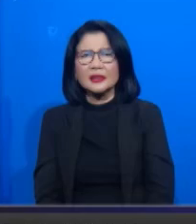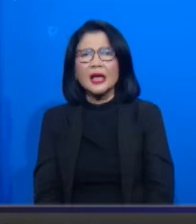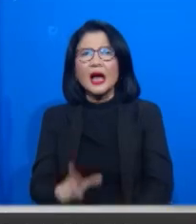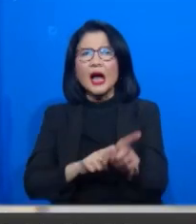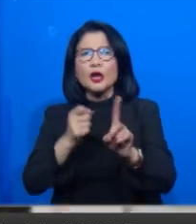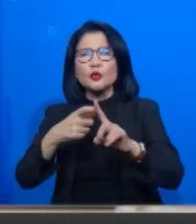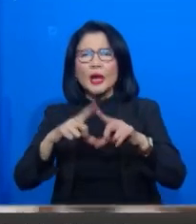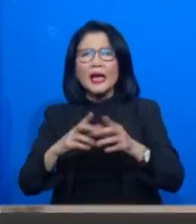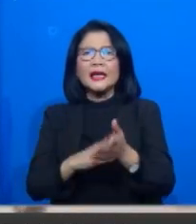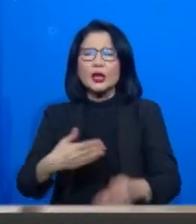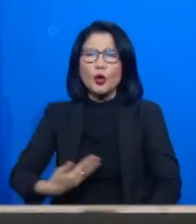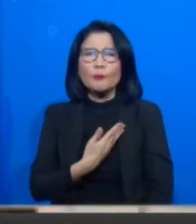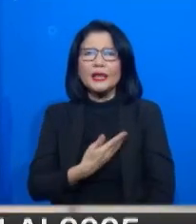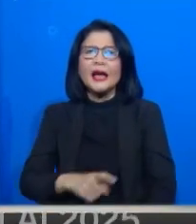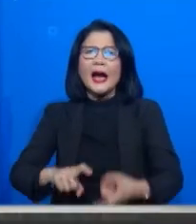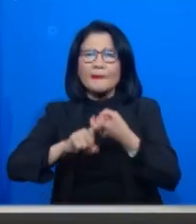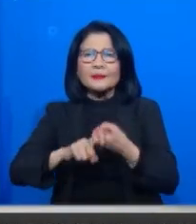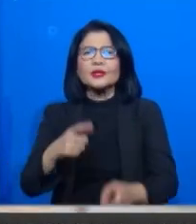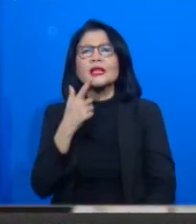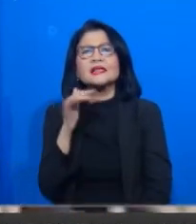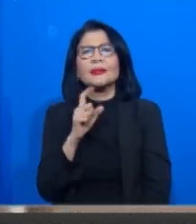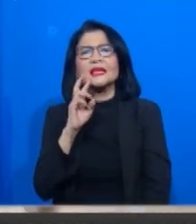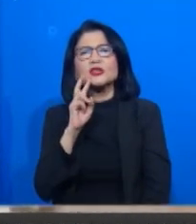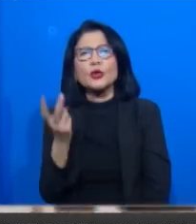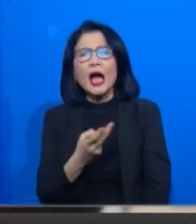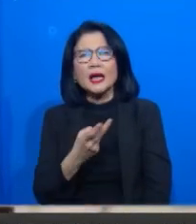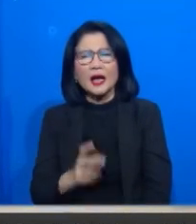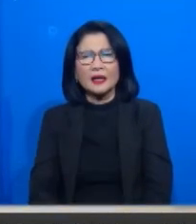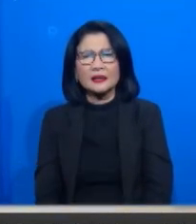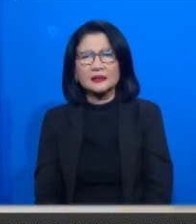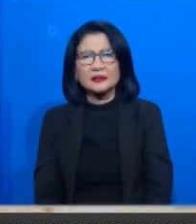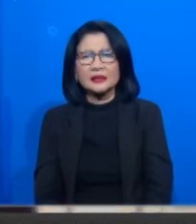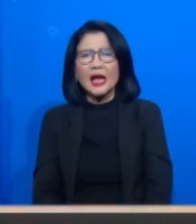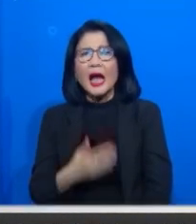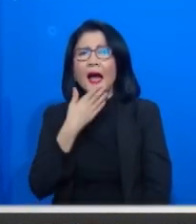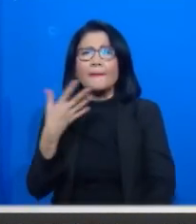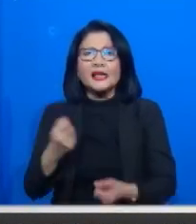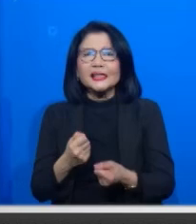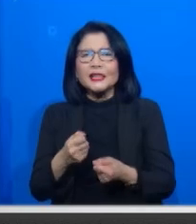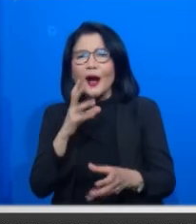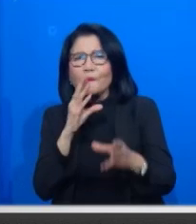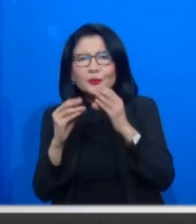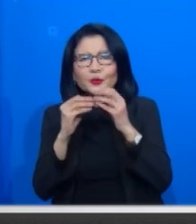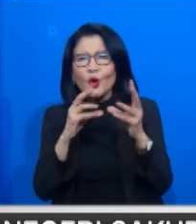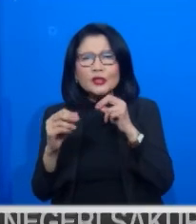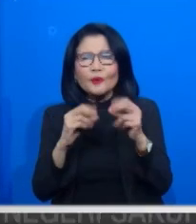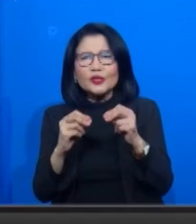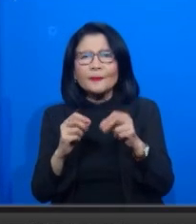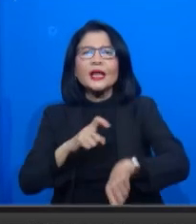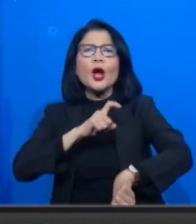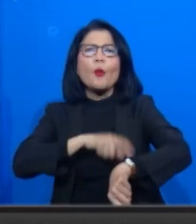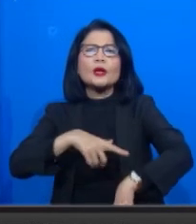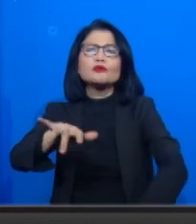memang bersahabat sejak lama, layaknya saudara kandung. Mereka biasa berbagi rahasia dan banyak menghabiskan waktu